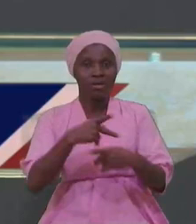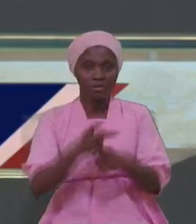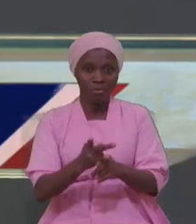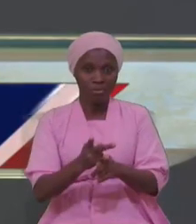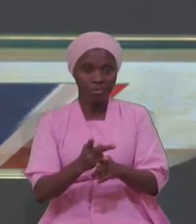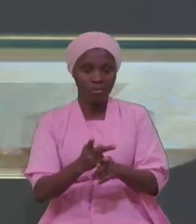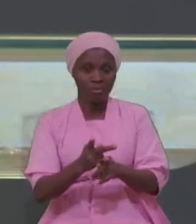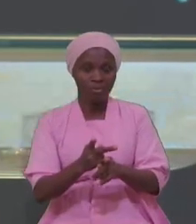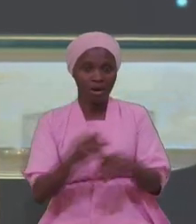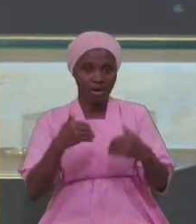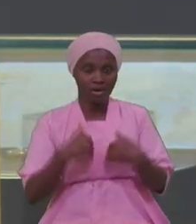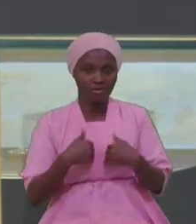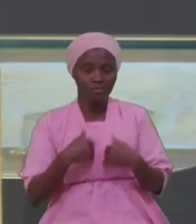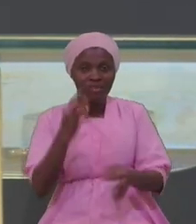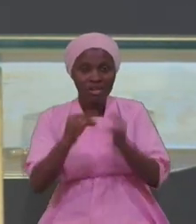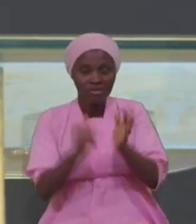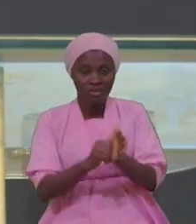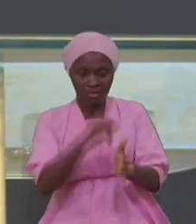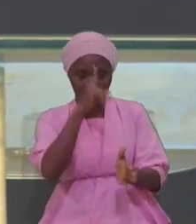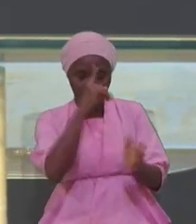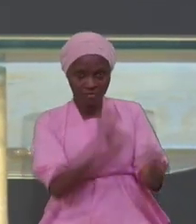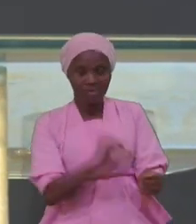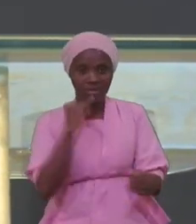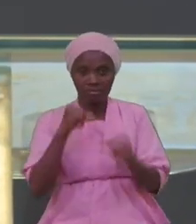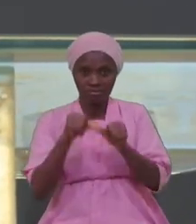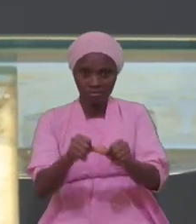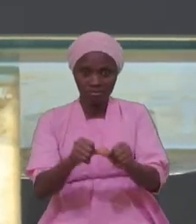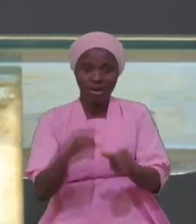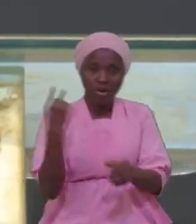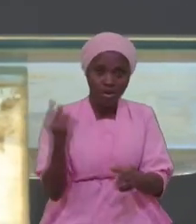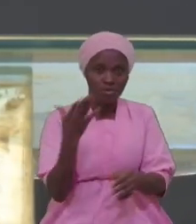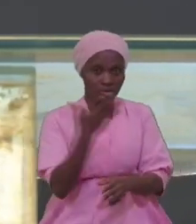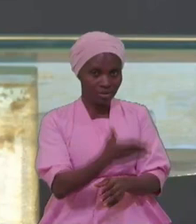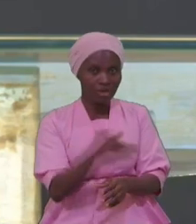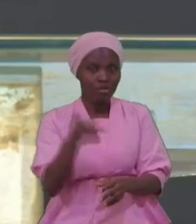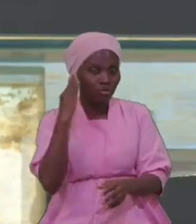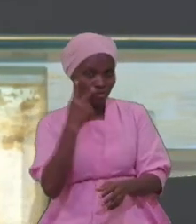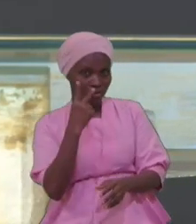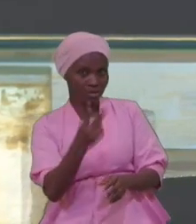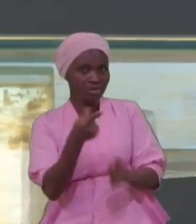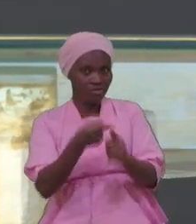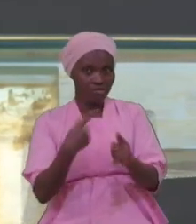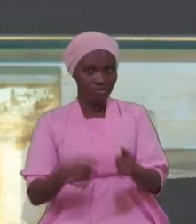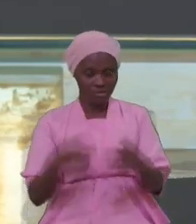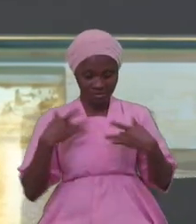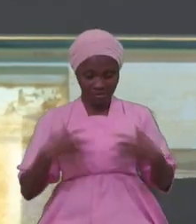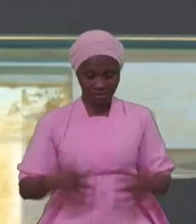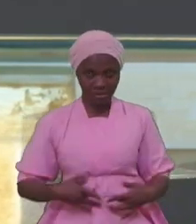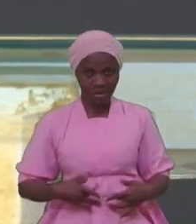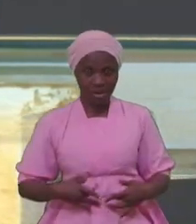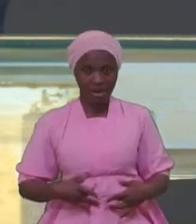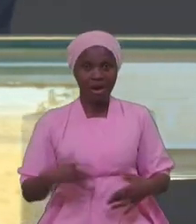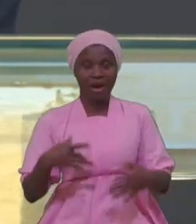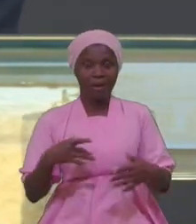grande, si ta foi est permanente, alors cela se verra par